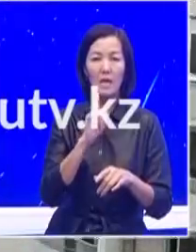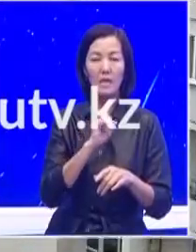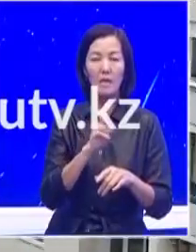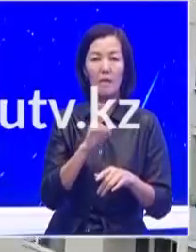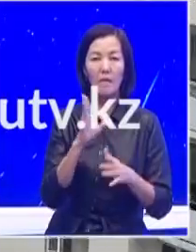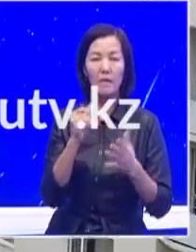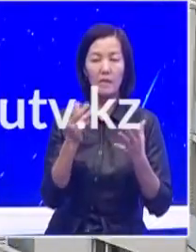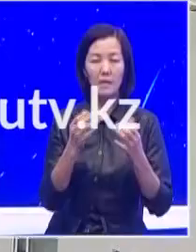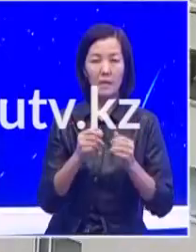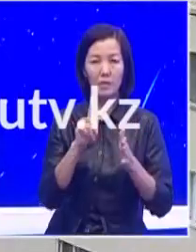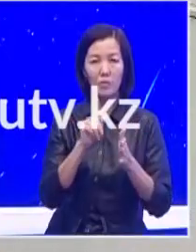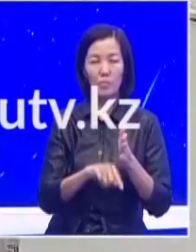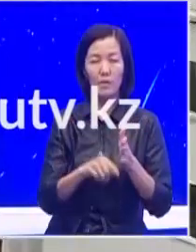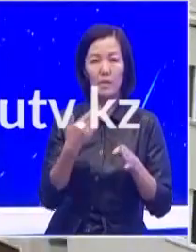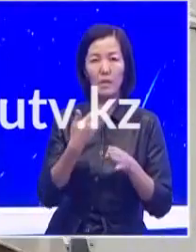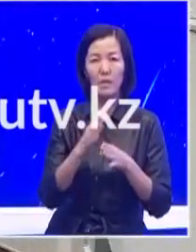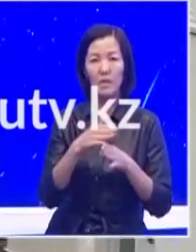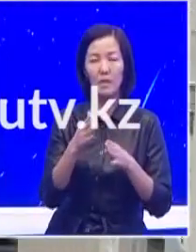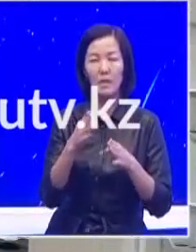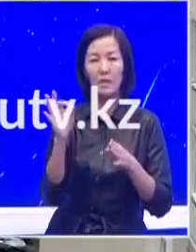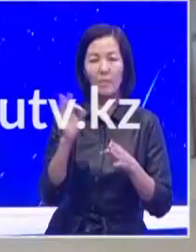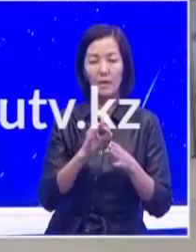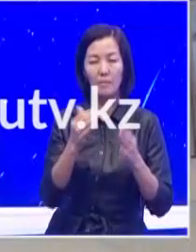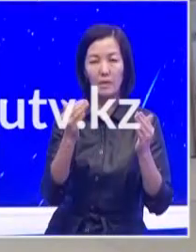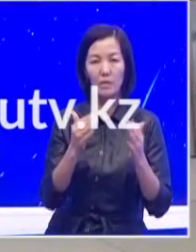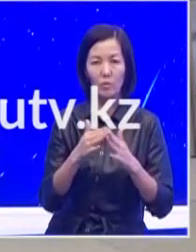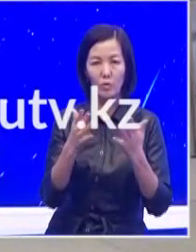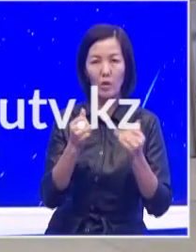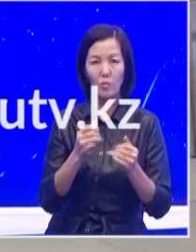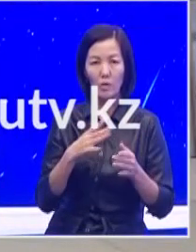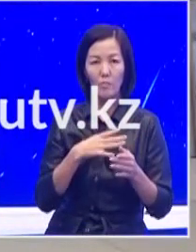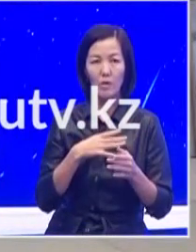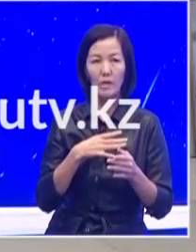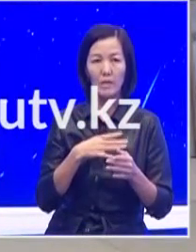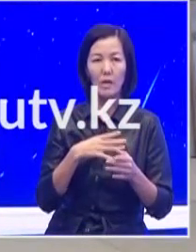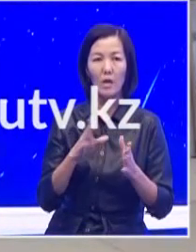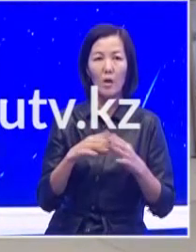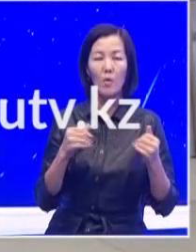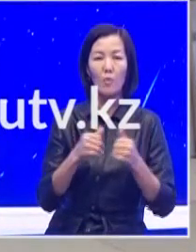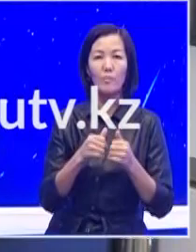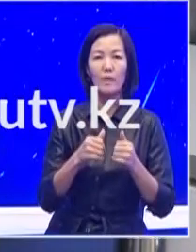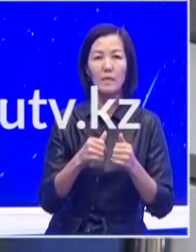тобы төмендетілген пайызбен кредиттік тұрғын үйлер алуға тырысады. Дені мұратын отбасы банк арқылы